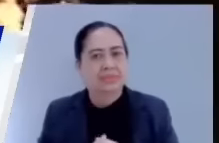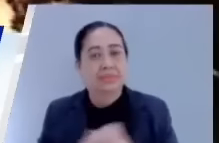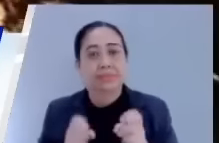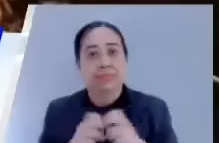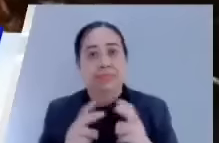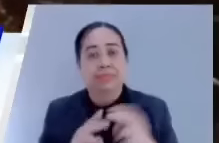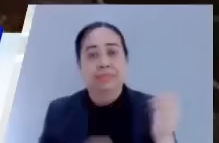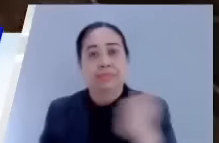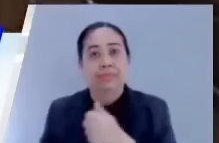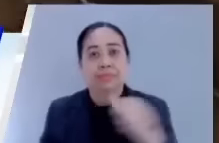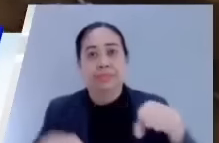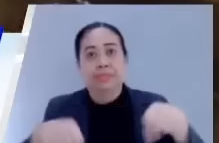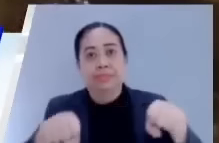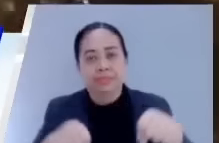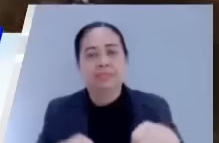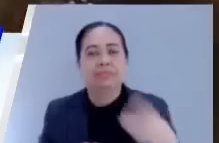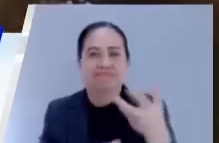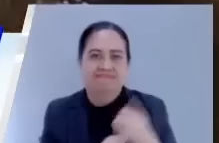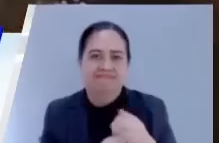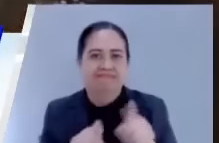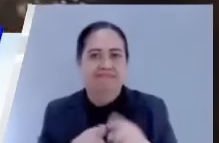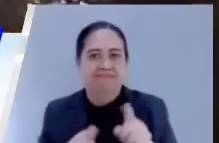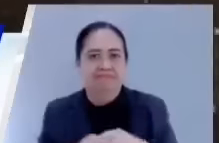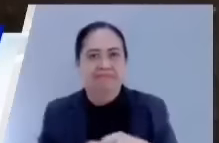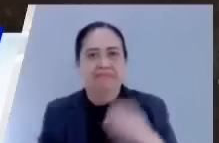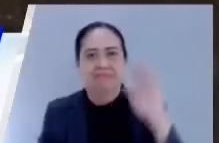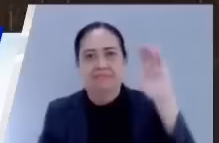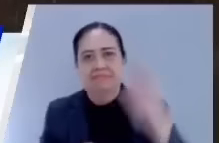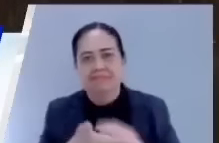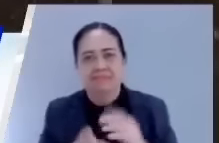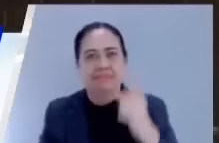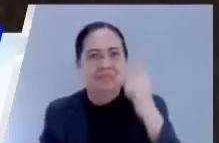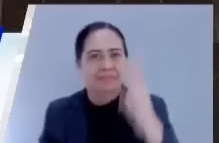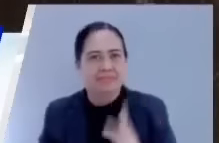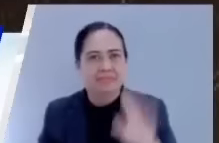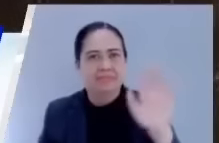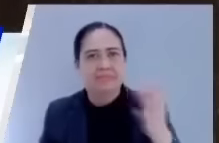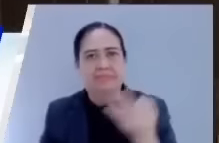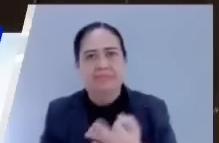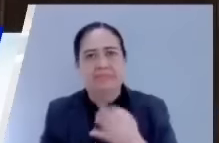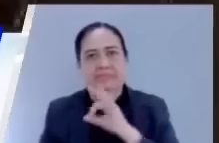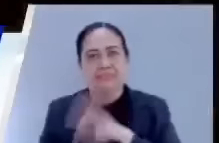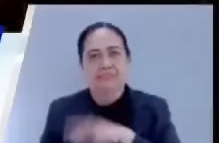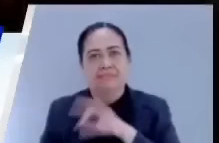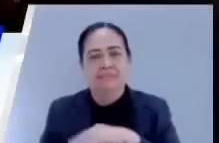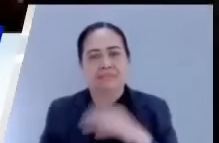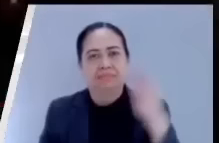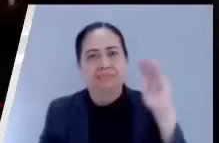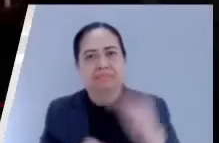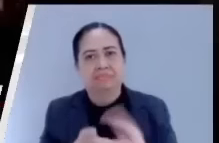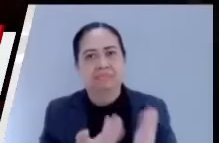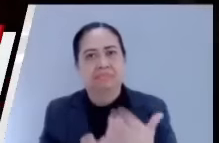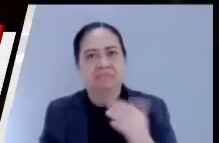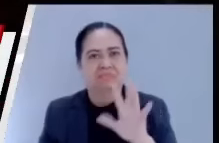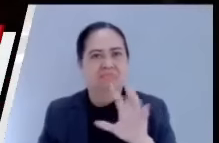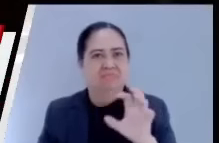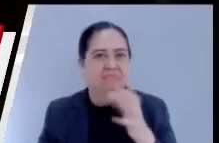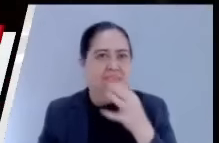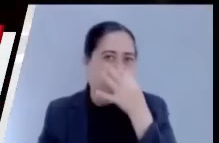tricycle apektado, natapyasan daw ng hanggang kalahati ang kanilang kita. Kumikita na lang kami ngayon, halos 500 na lang,